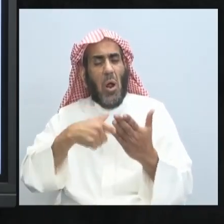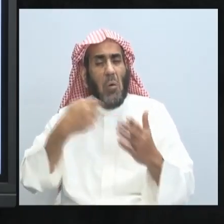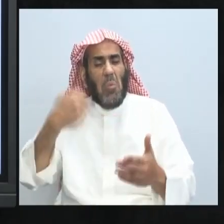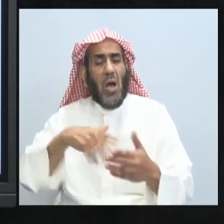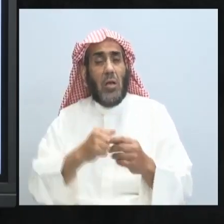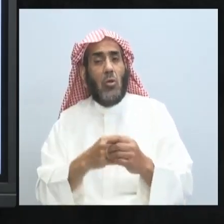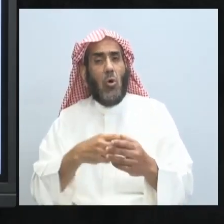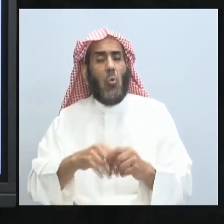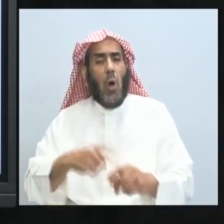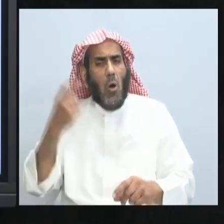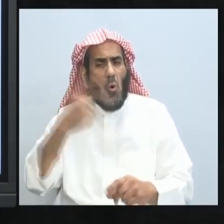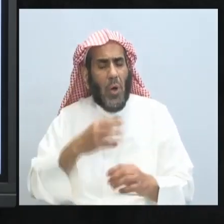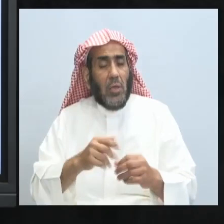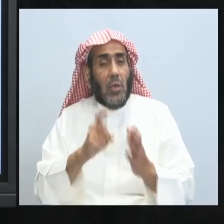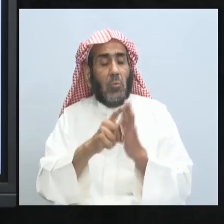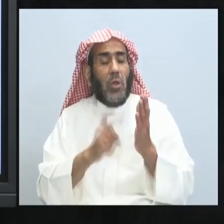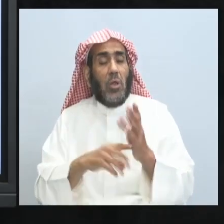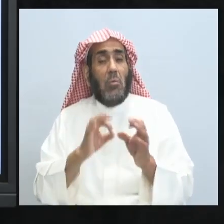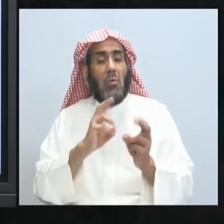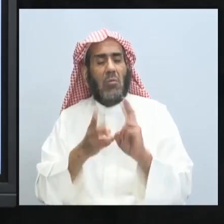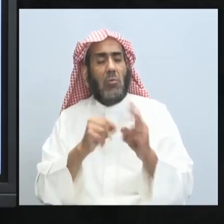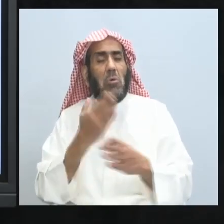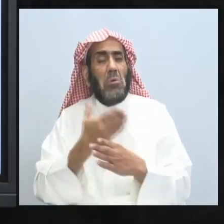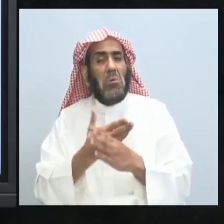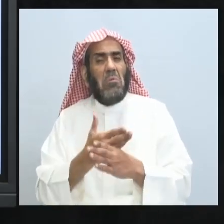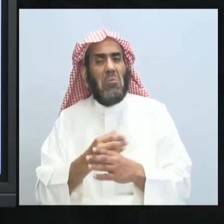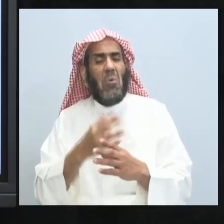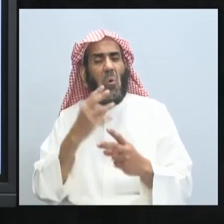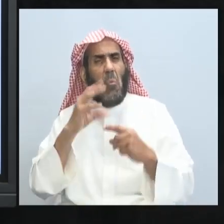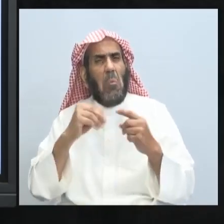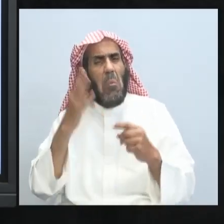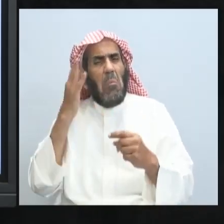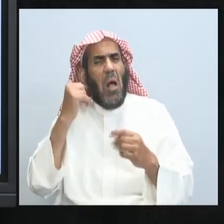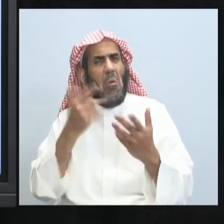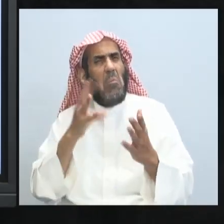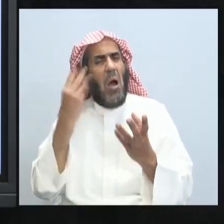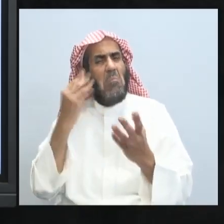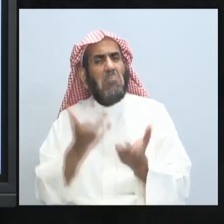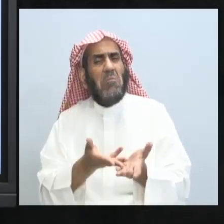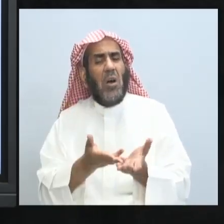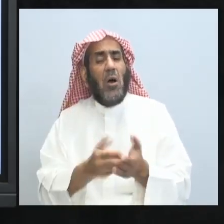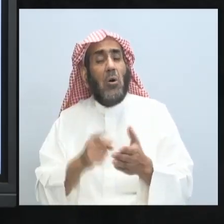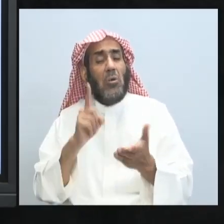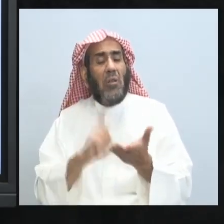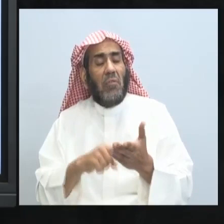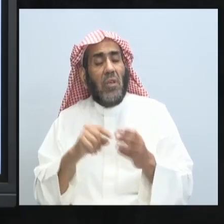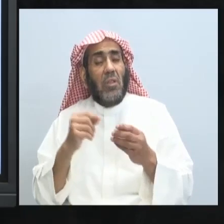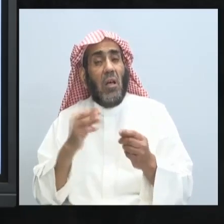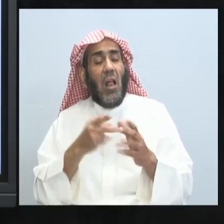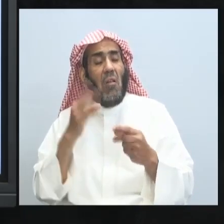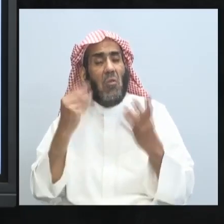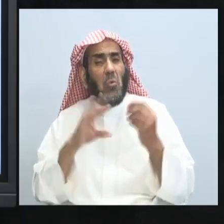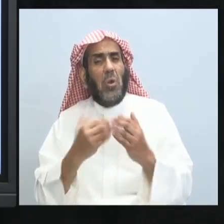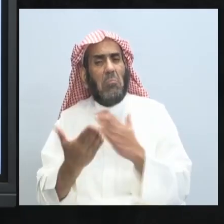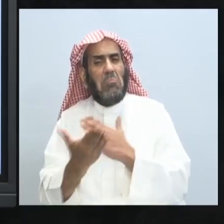على منظم الفعاليه لماذا قد يكون السبب هو القصور في المعلومه او تنفيذ الفعاليه دون